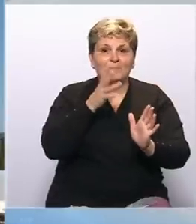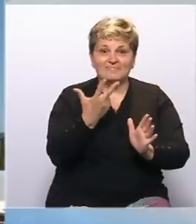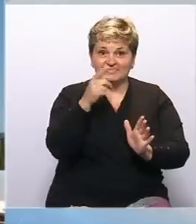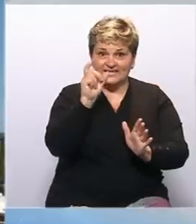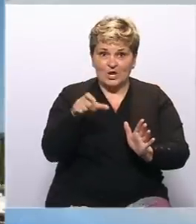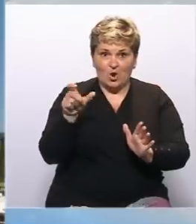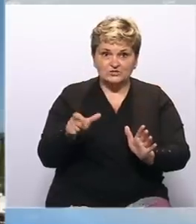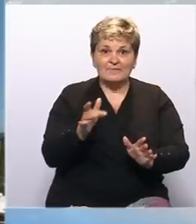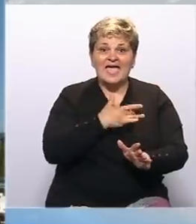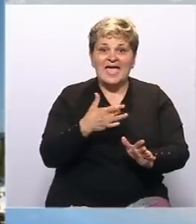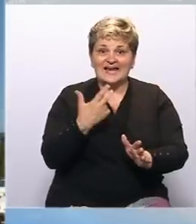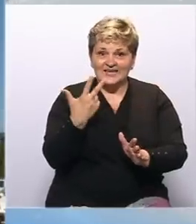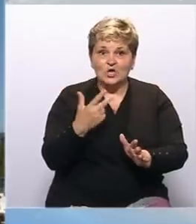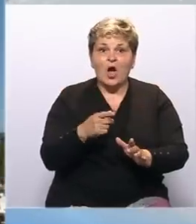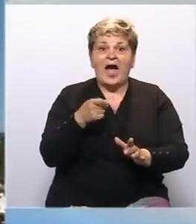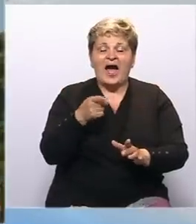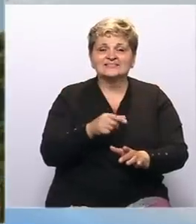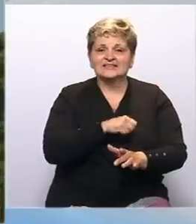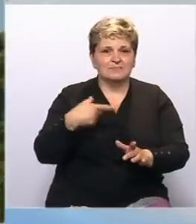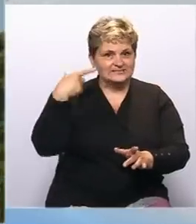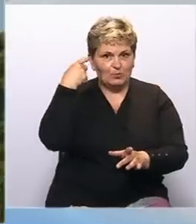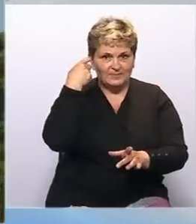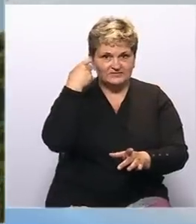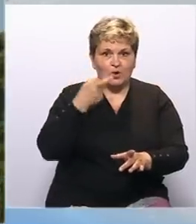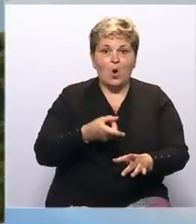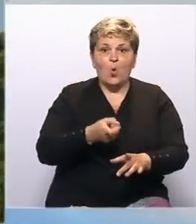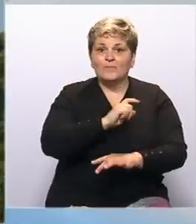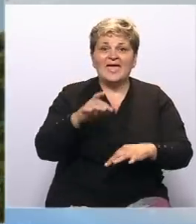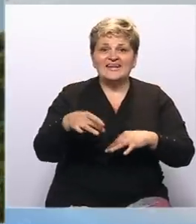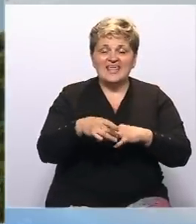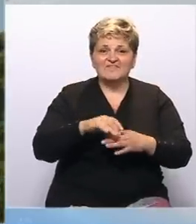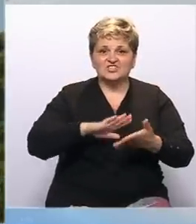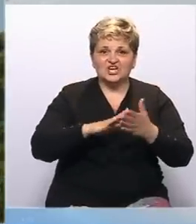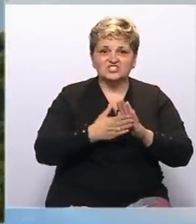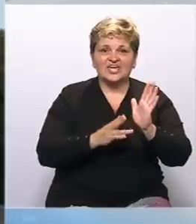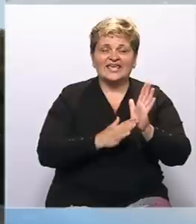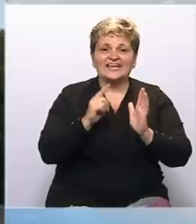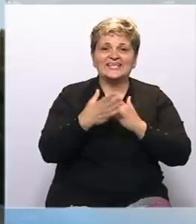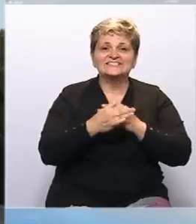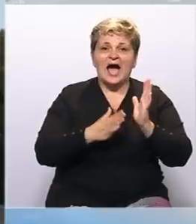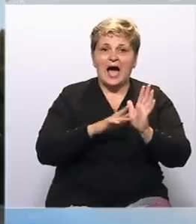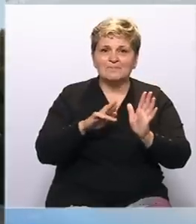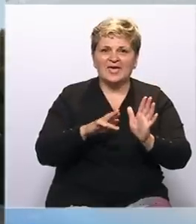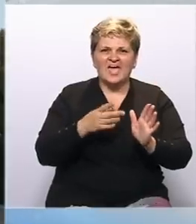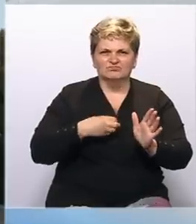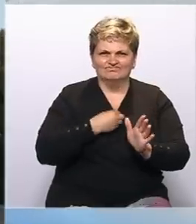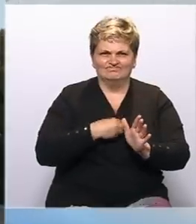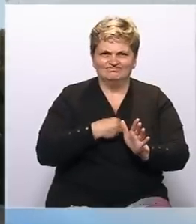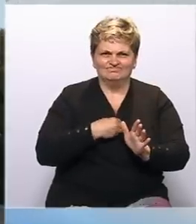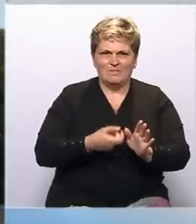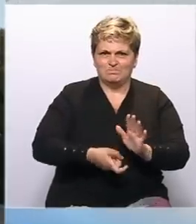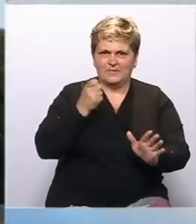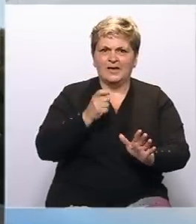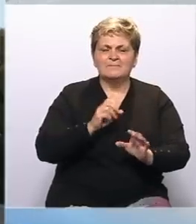3 osobe, a 3 ranio, a zatim počinio samoubistvo. Ubistvo nevjenčane supruge Nizame Hećimović, koju je brutalno